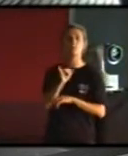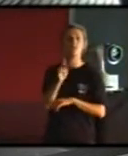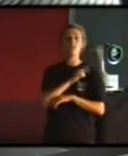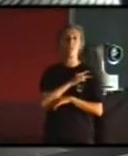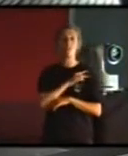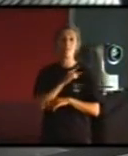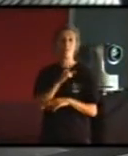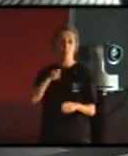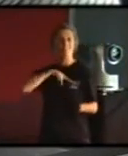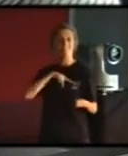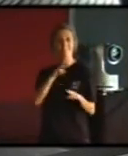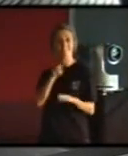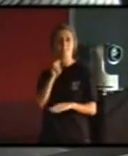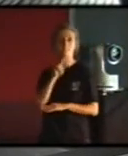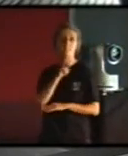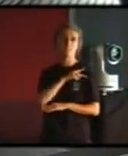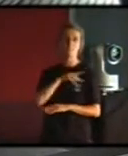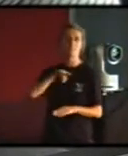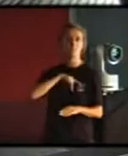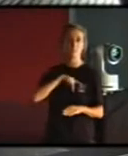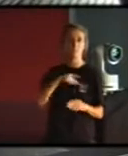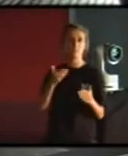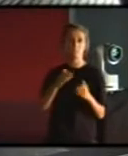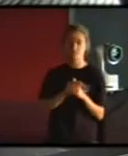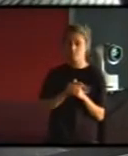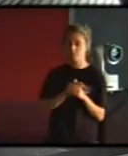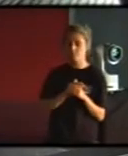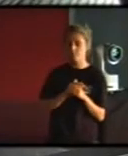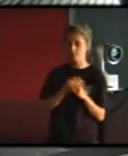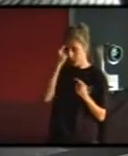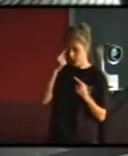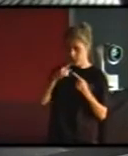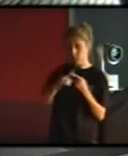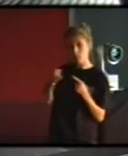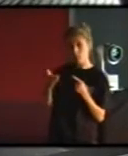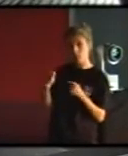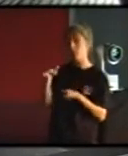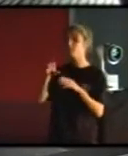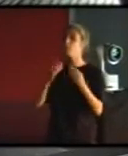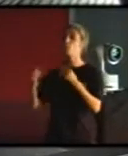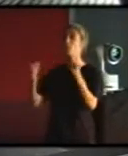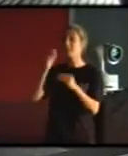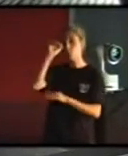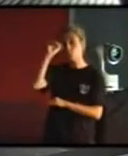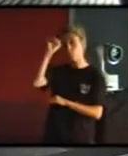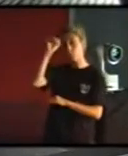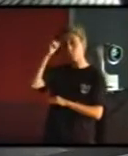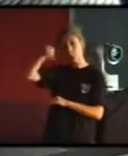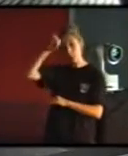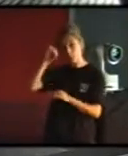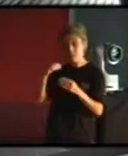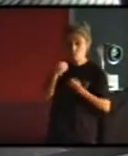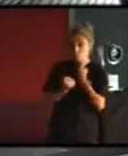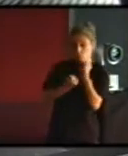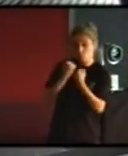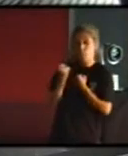ancien patron, c'était que maintenant, c'était les souffrances des Berlinois qui comptaient plus que l'idée